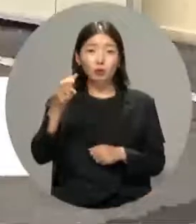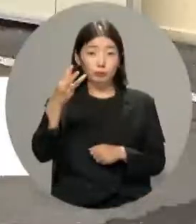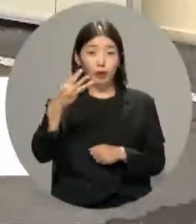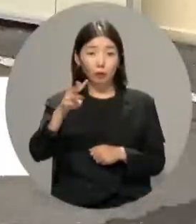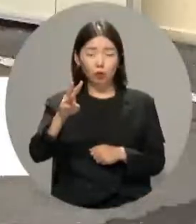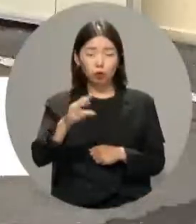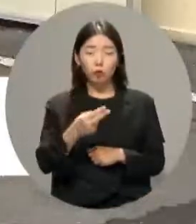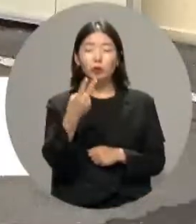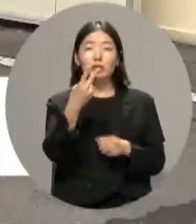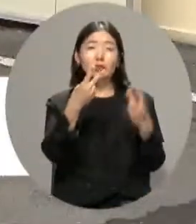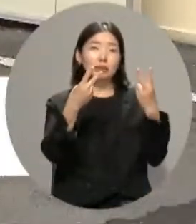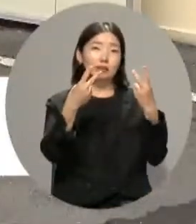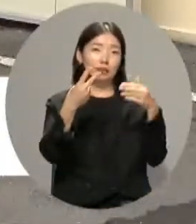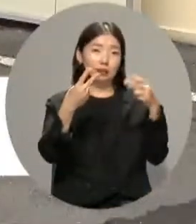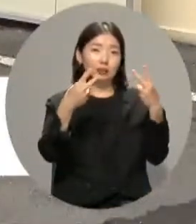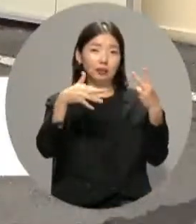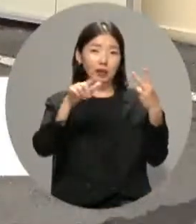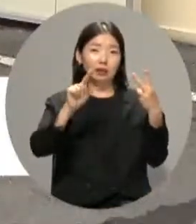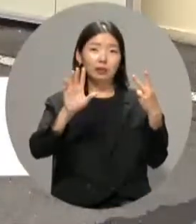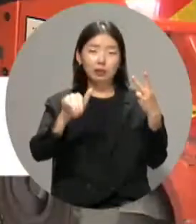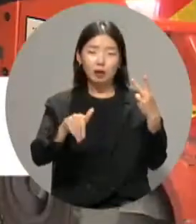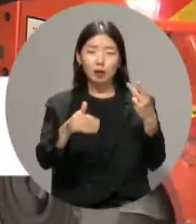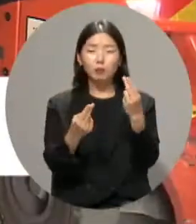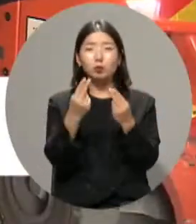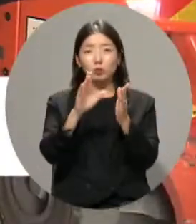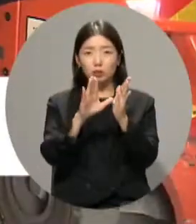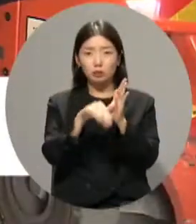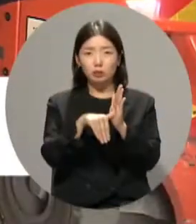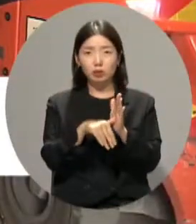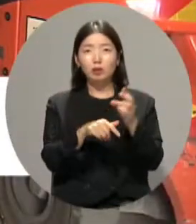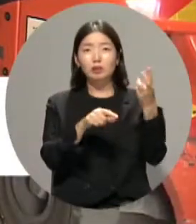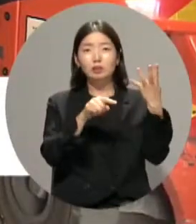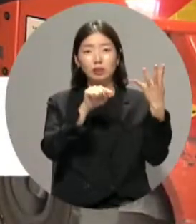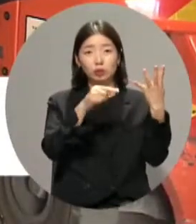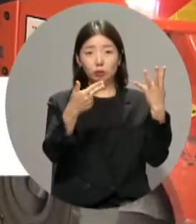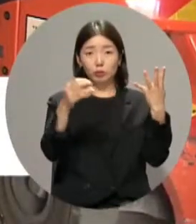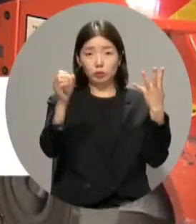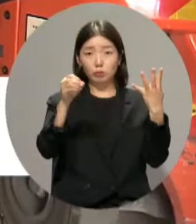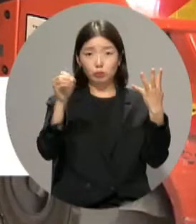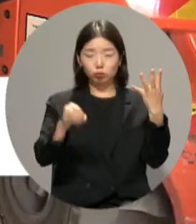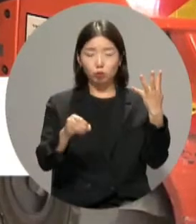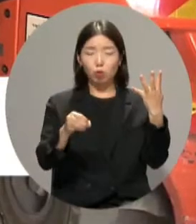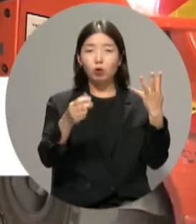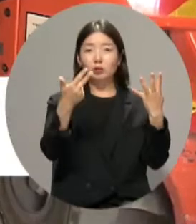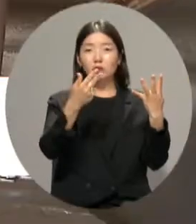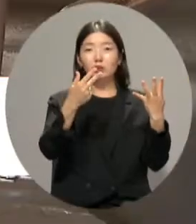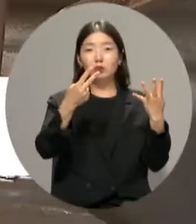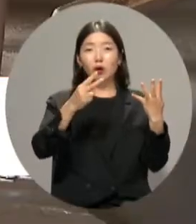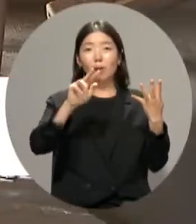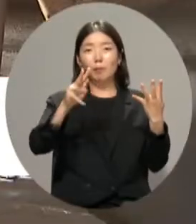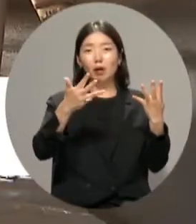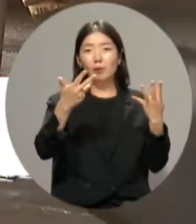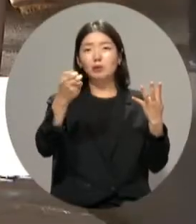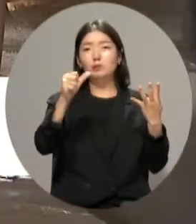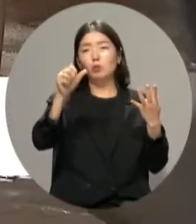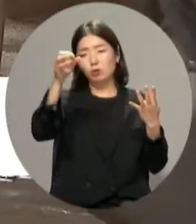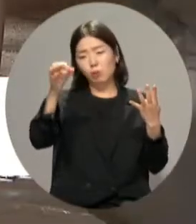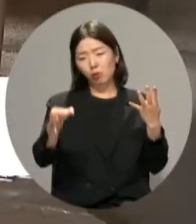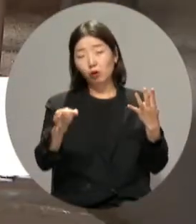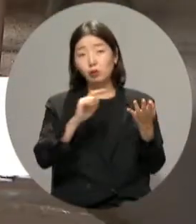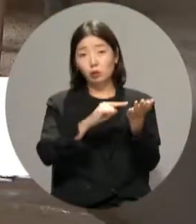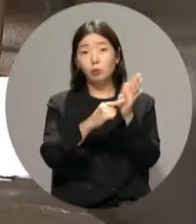원으로 2차 당시 6만 643 원에 비해 4.7% 인 2,850원 이 떨어졌다고